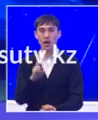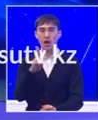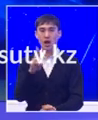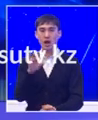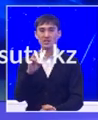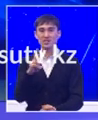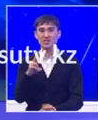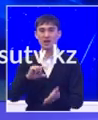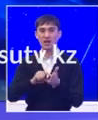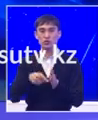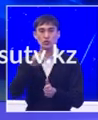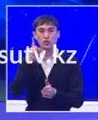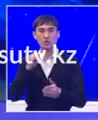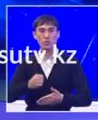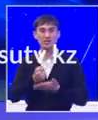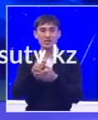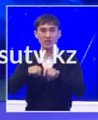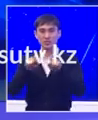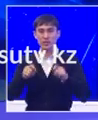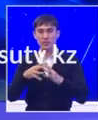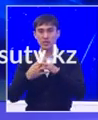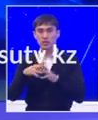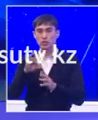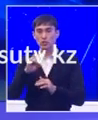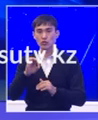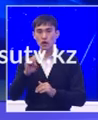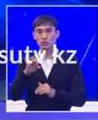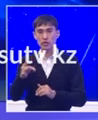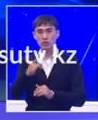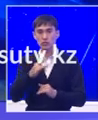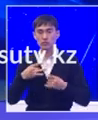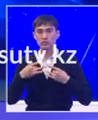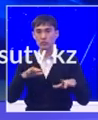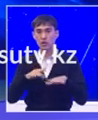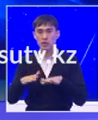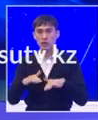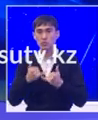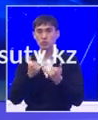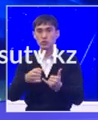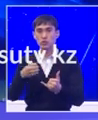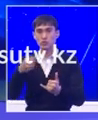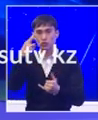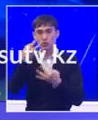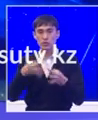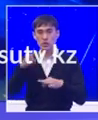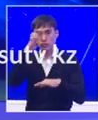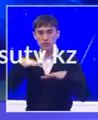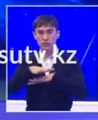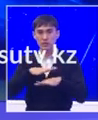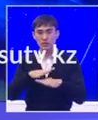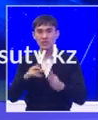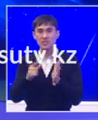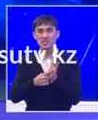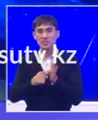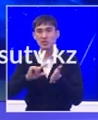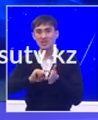Кадетский класс юных спасателей открылся в селе Жансугуров Аксуского района. Торжественное мероприятие приурочили к юбилею суверенитета страны.